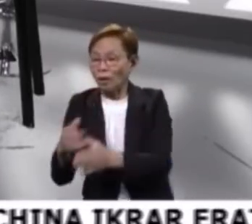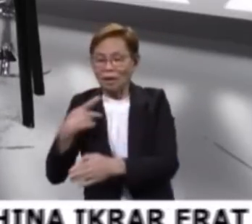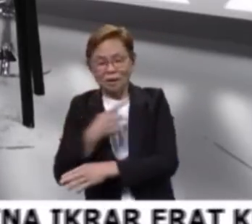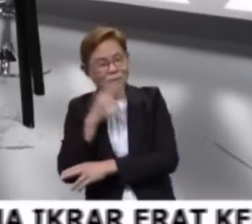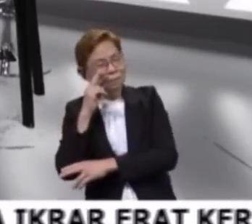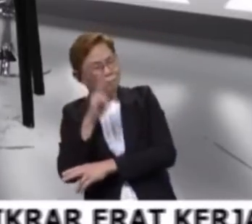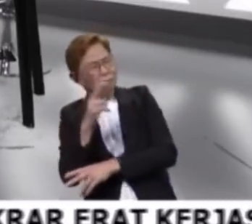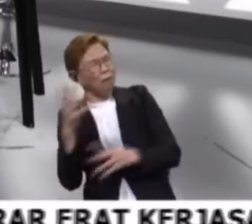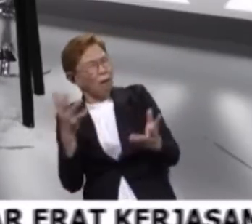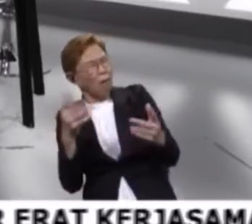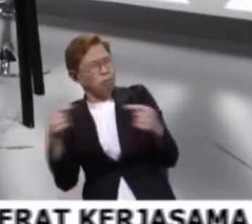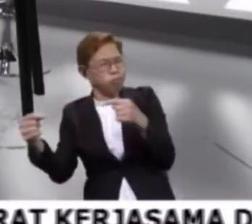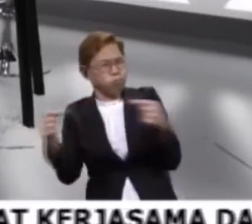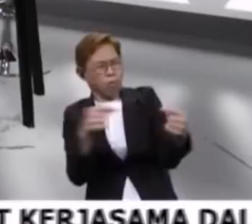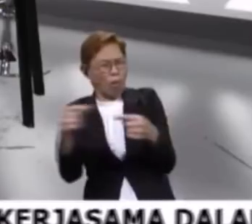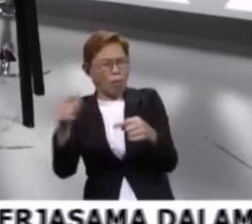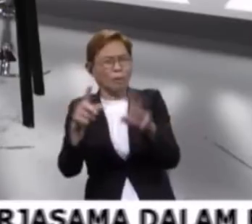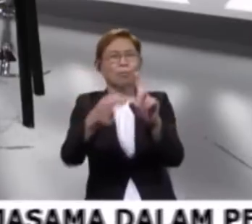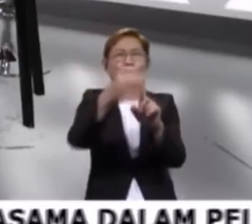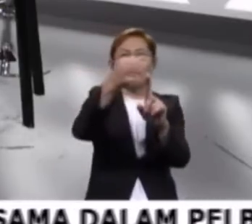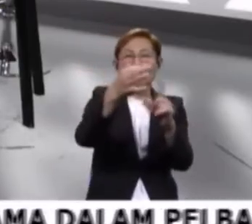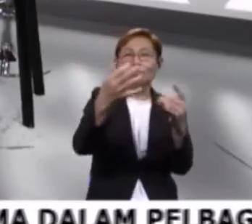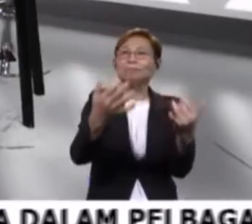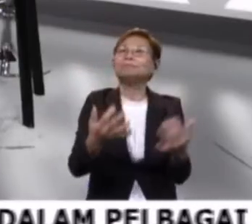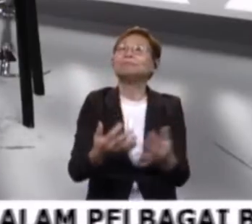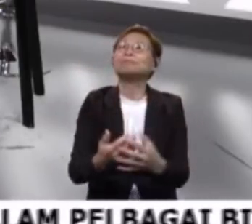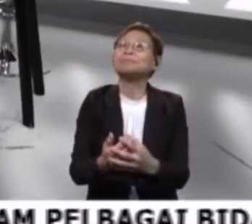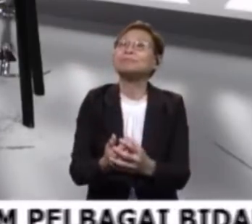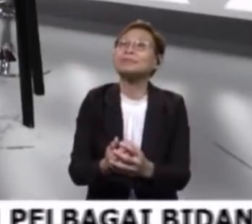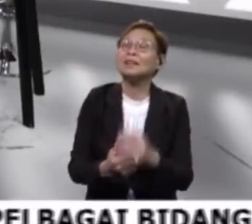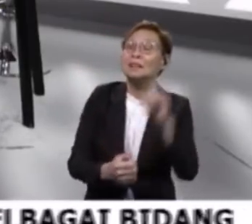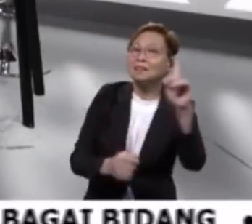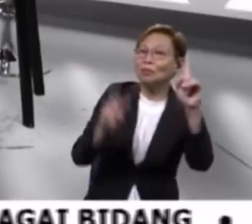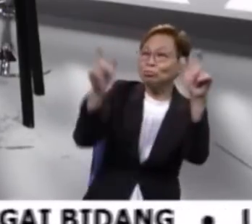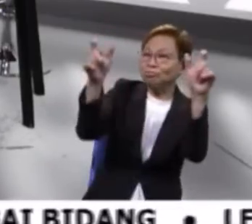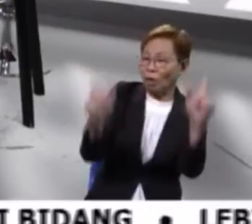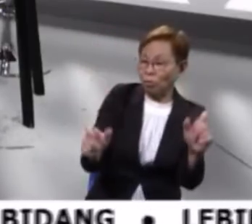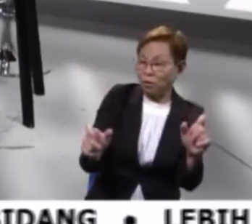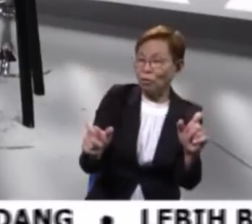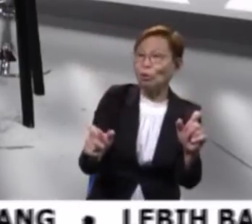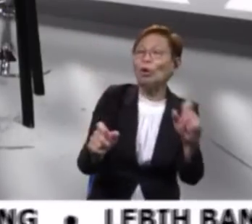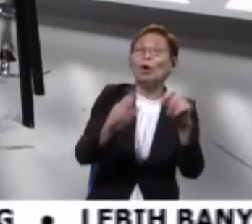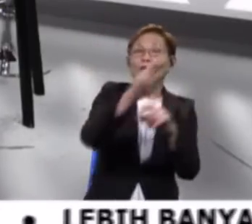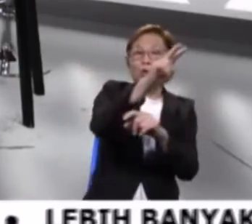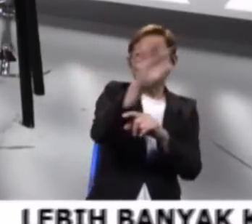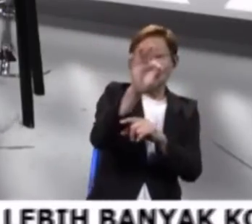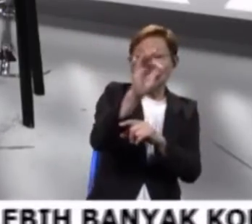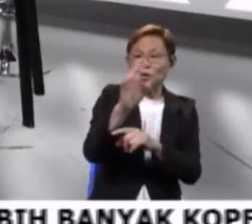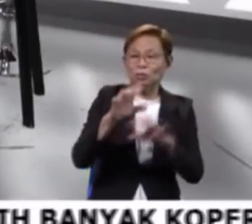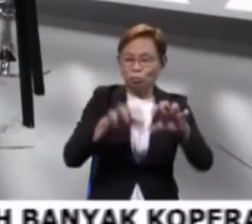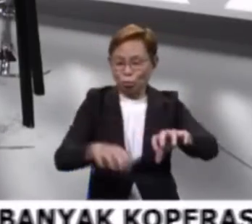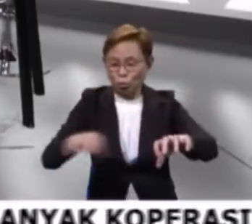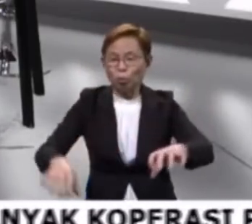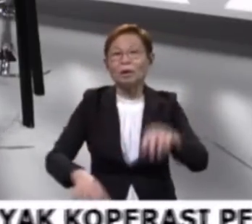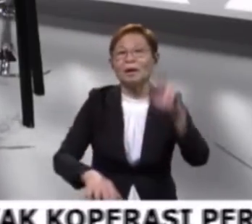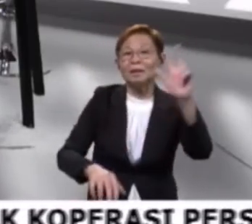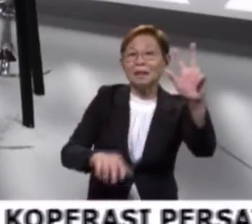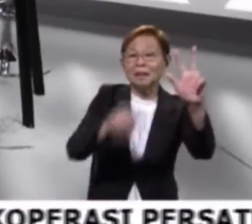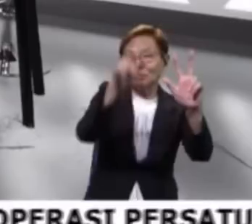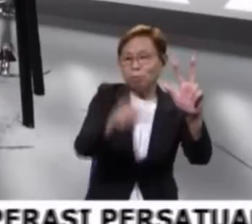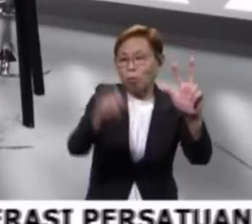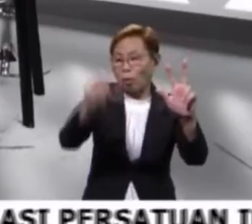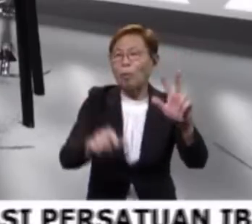kesaksikan pula bagaimana di pulau Pinang ini oke satu lawan satu sebanyak 29 down 3